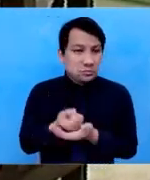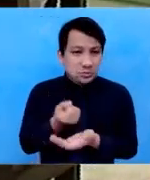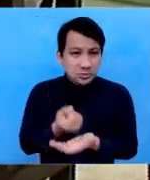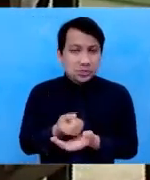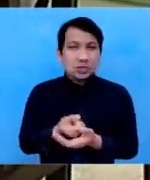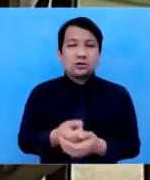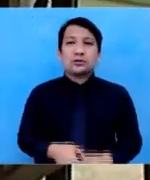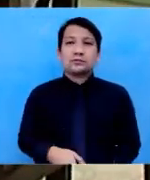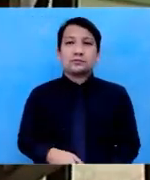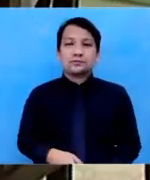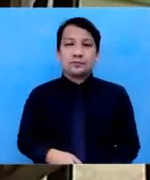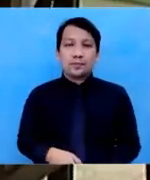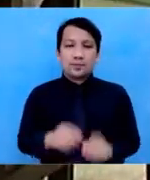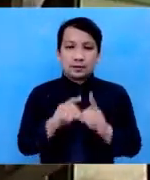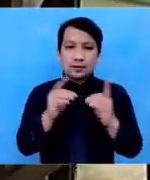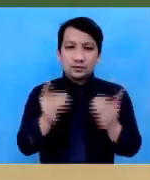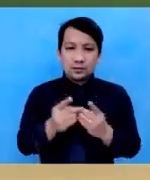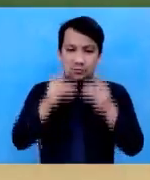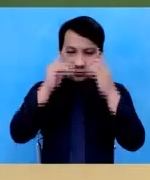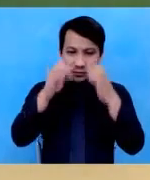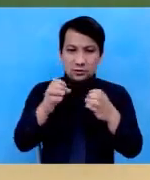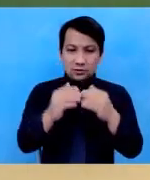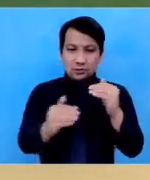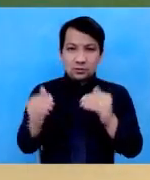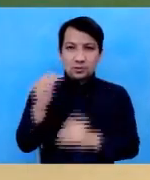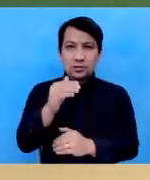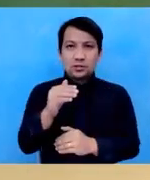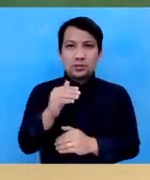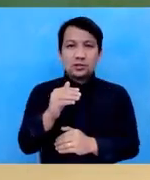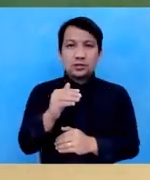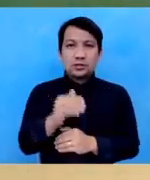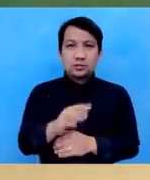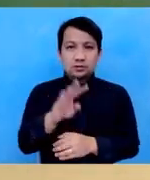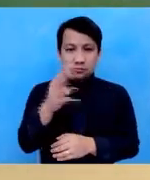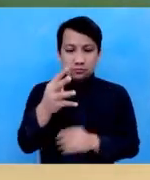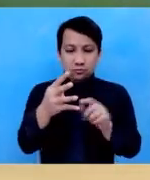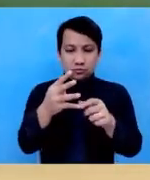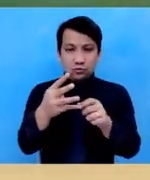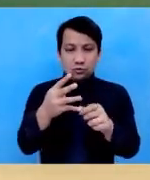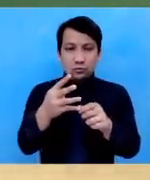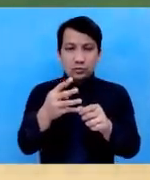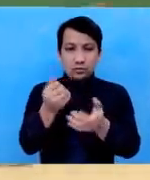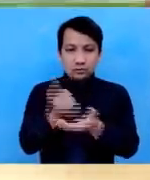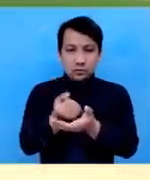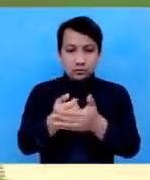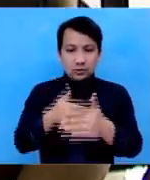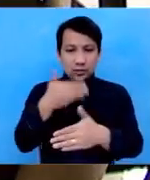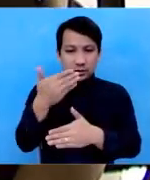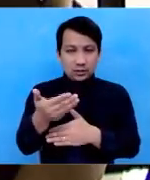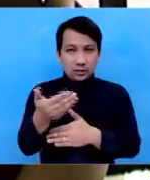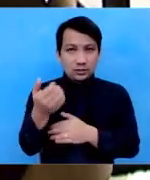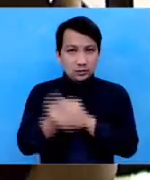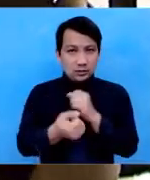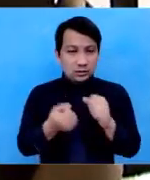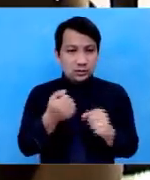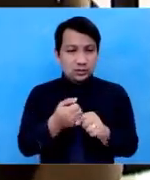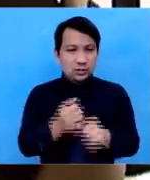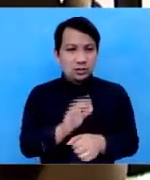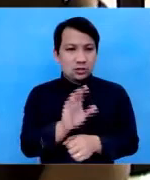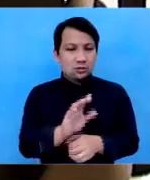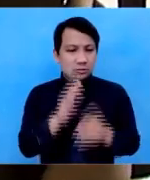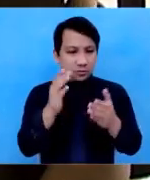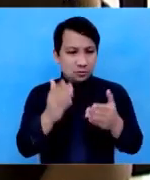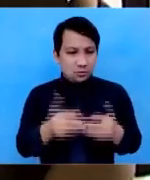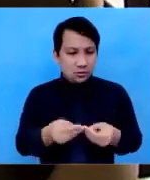sinabi ng DepEd na nakatakdang ipatupad ang fourth tranche ng salary standardization law sa susunod na taon at pinag-aaralan na rin ang